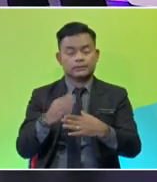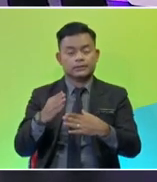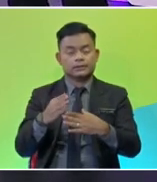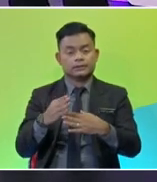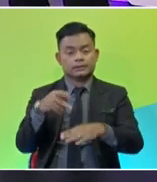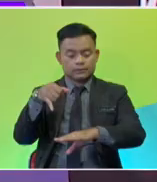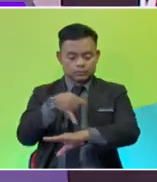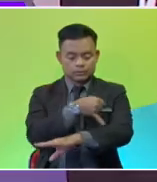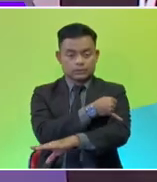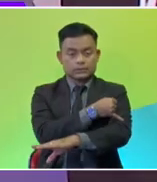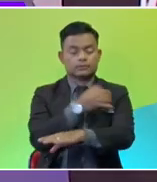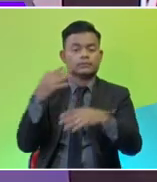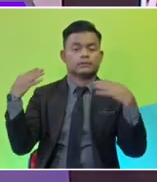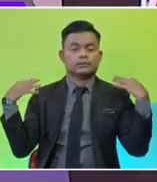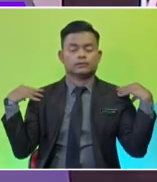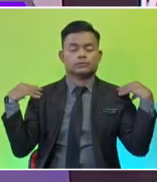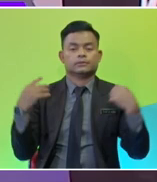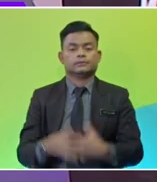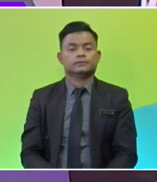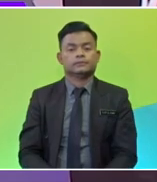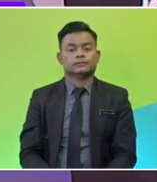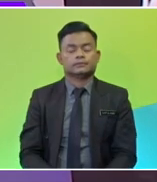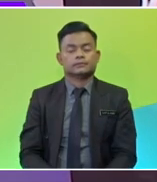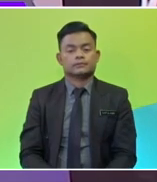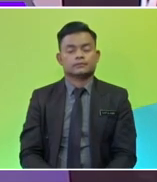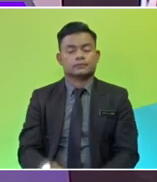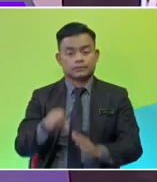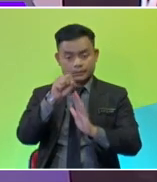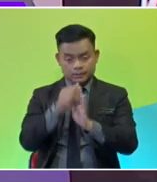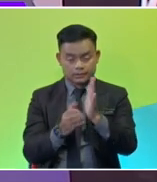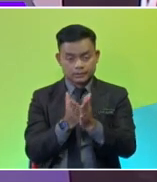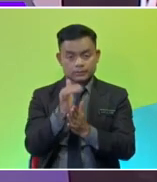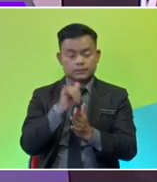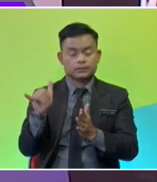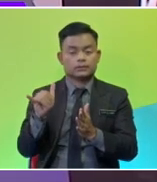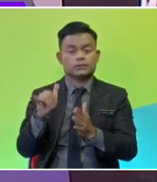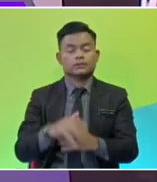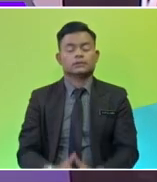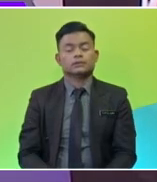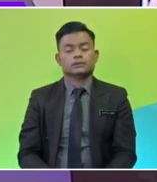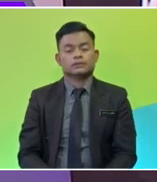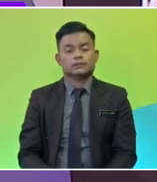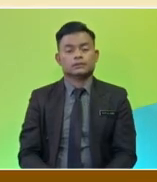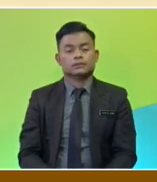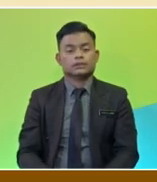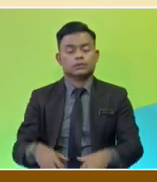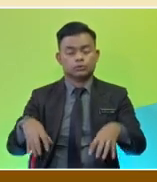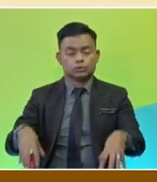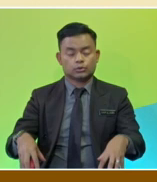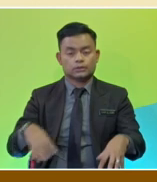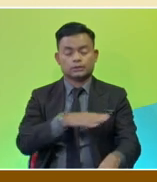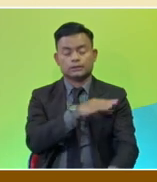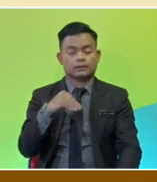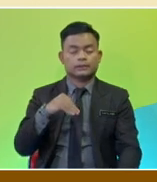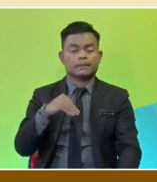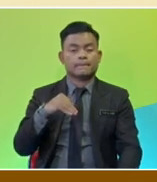oke seterusnya sendi pada tulang lutut dan tulang pinggul membolehkan kaki